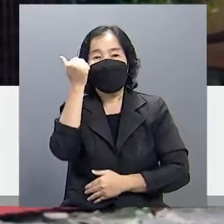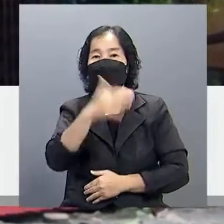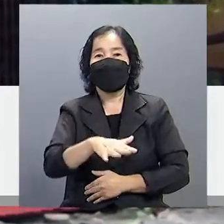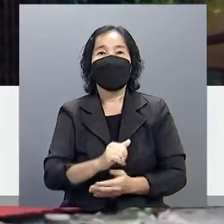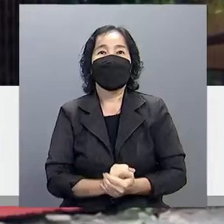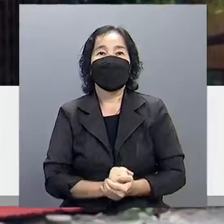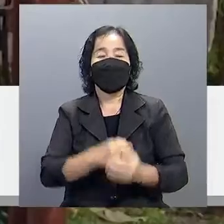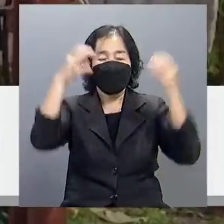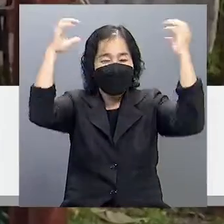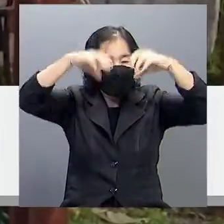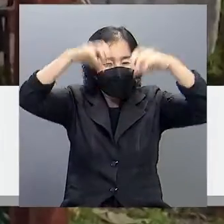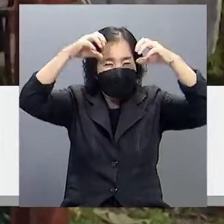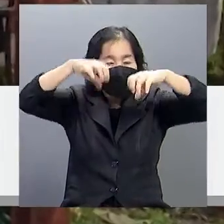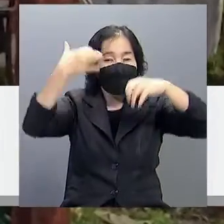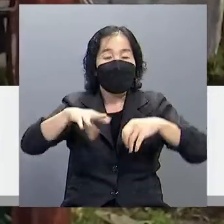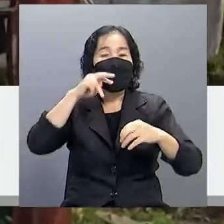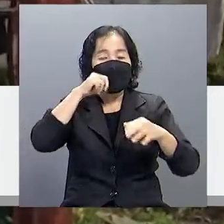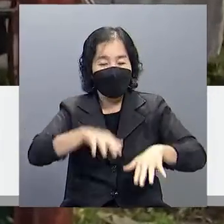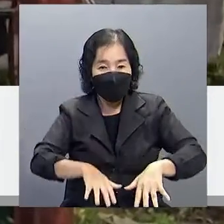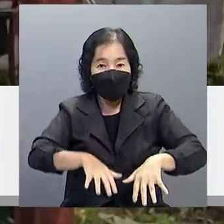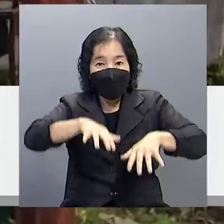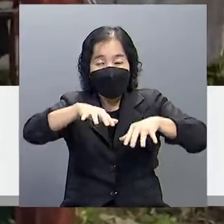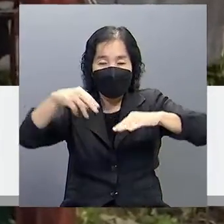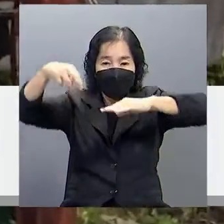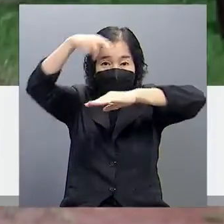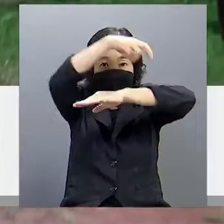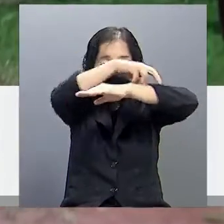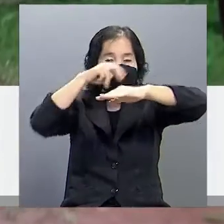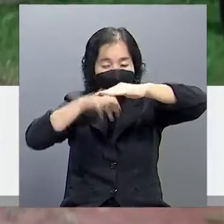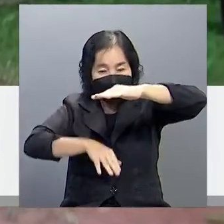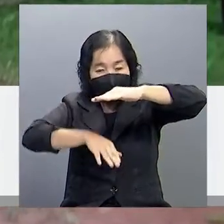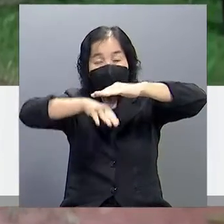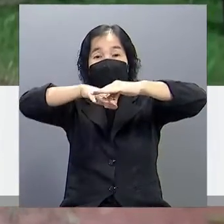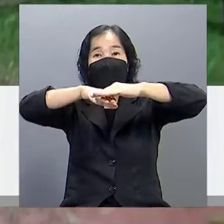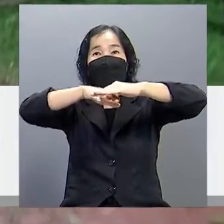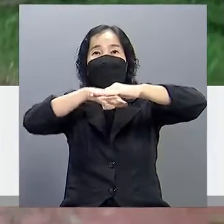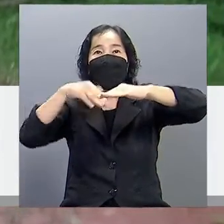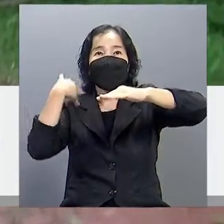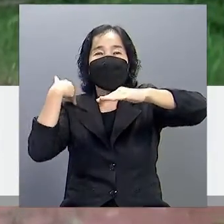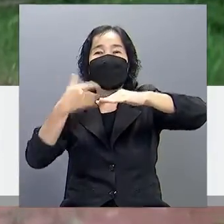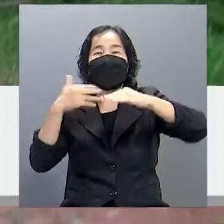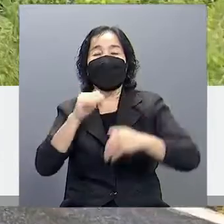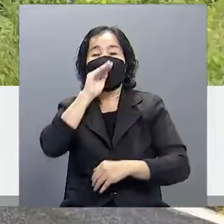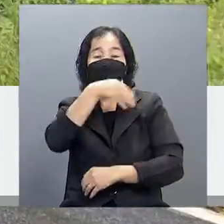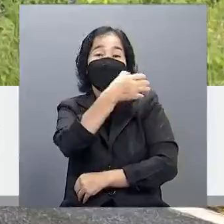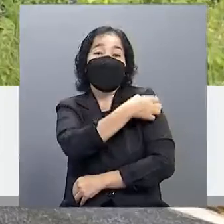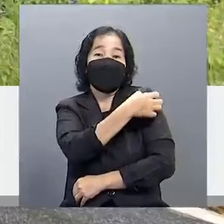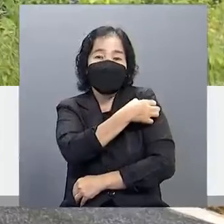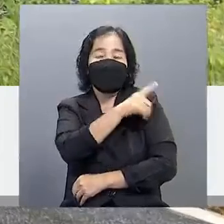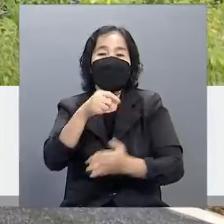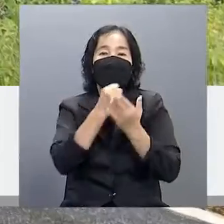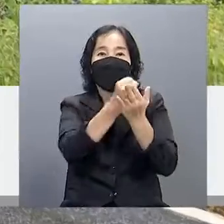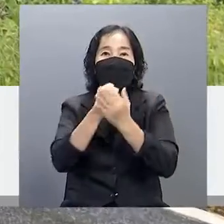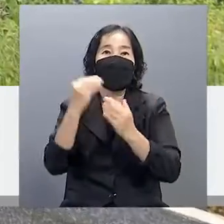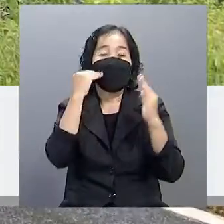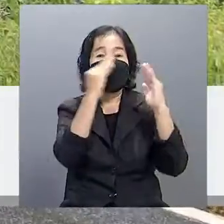ตกหนักยังทำให้มีน้ำท่วมลอดใต้สะพานข้ามลำห้วยไม่หย่อนและถนนในเขตเทศบาลเมืองล้อมแรดรวมทั้งบ้านพักชุม